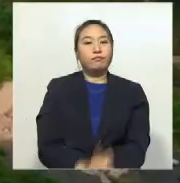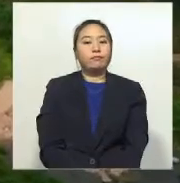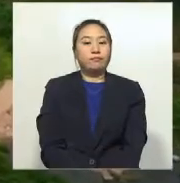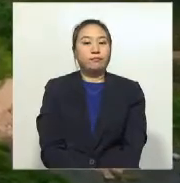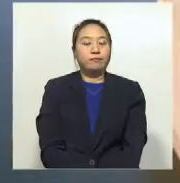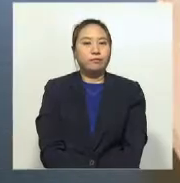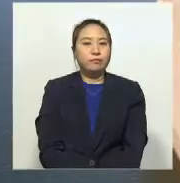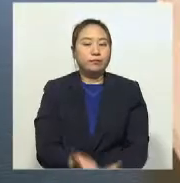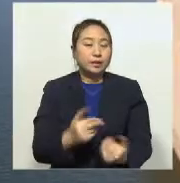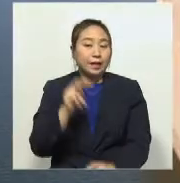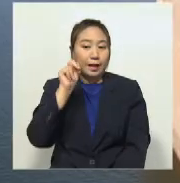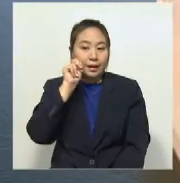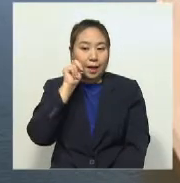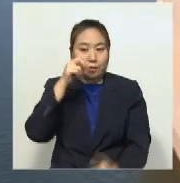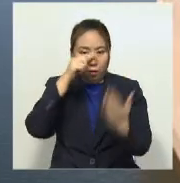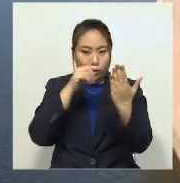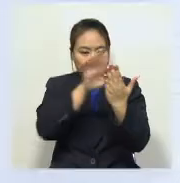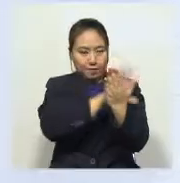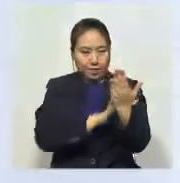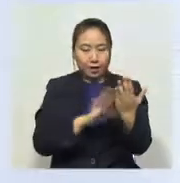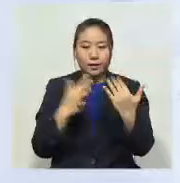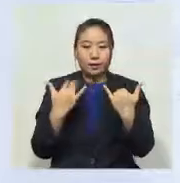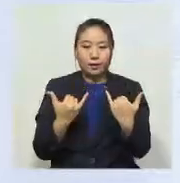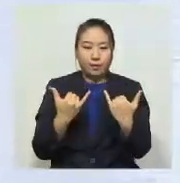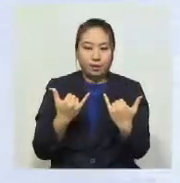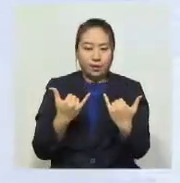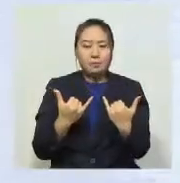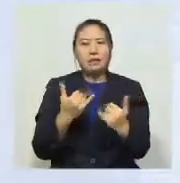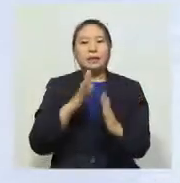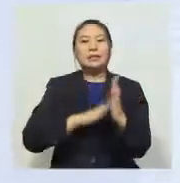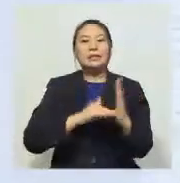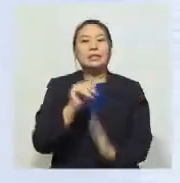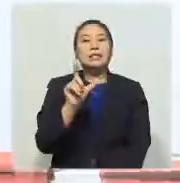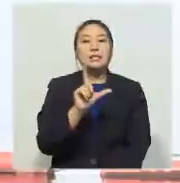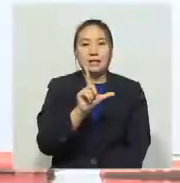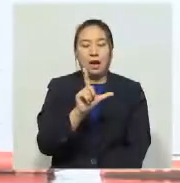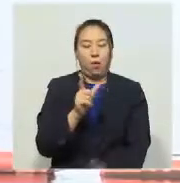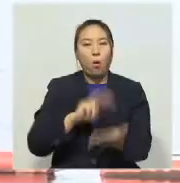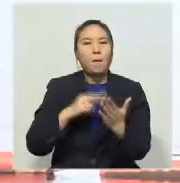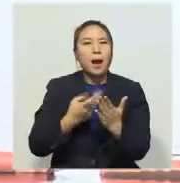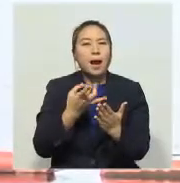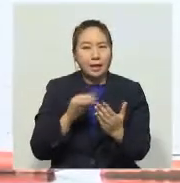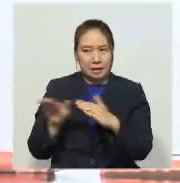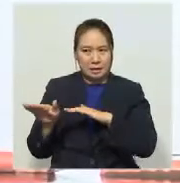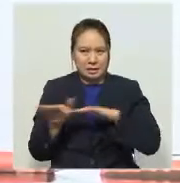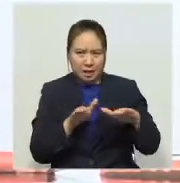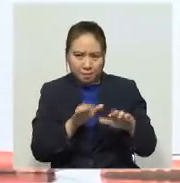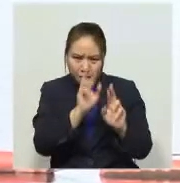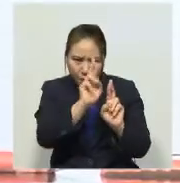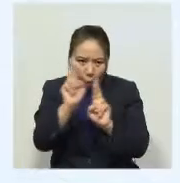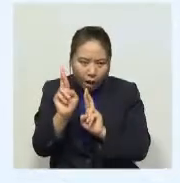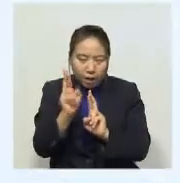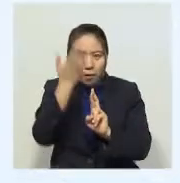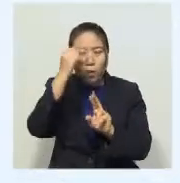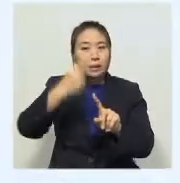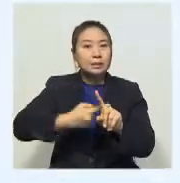สำหรับสถานการณ้ของประเทศลาสุดทบอกวาอนนี้อยู่ในระดับศีเหืองหรอว่าเตรียมการเฝ้าระวังค่ะนึจากคัดว